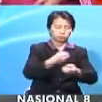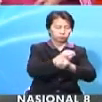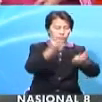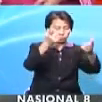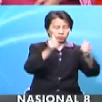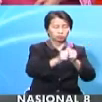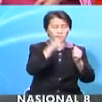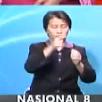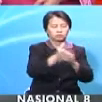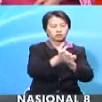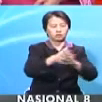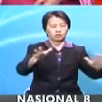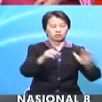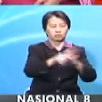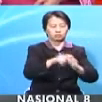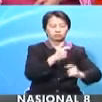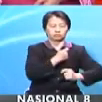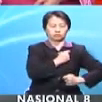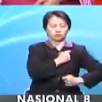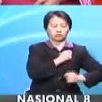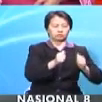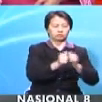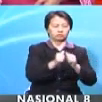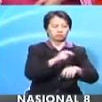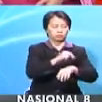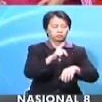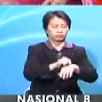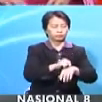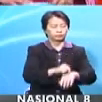bidang keselamatan dan Pertahanan Nasional